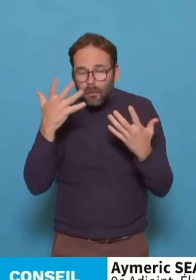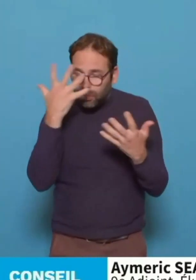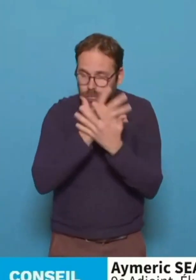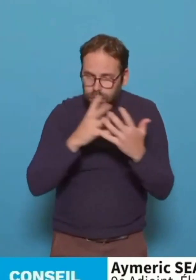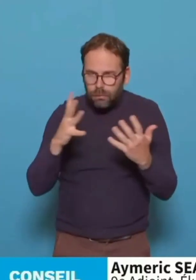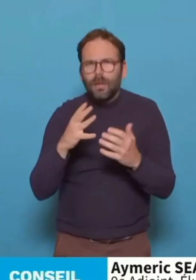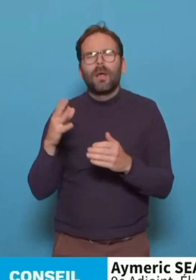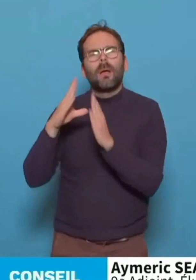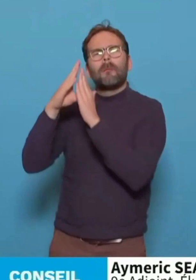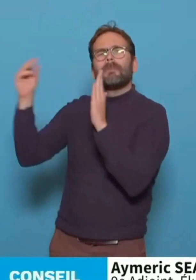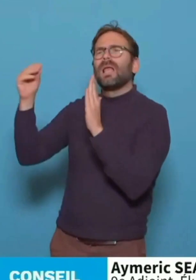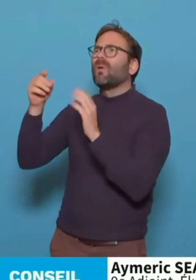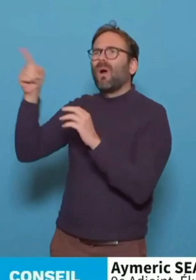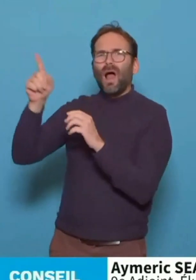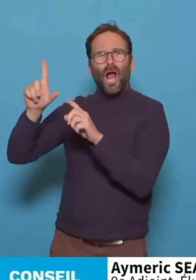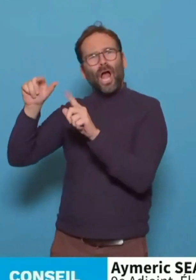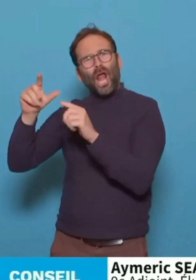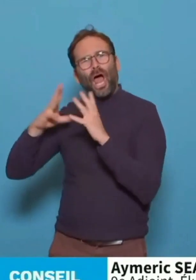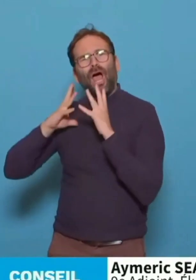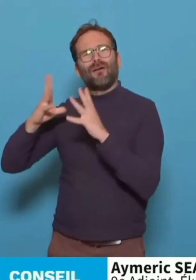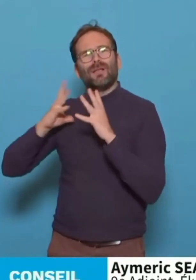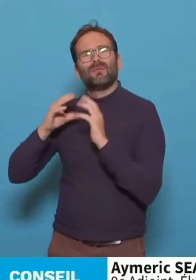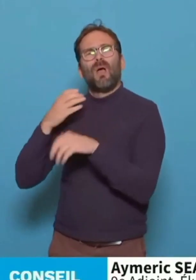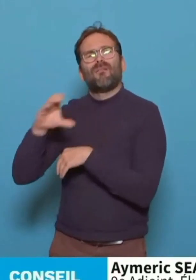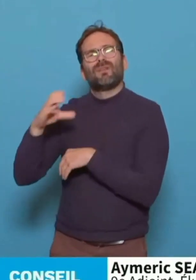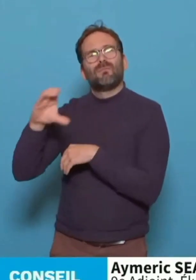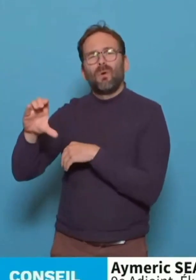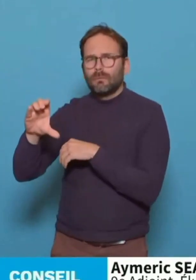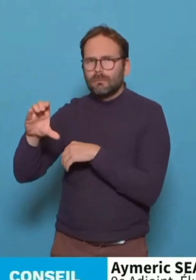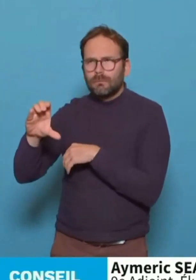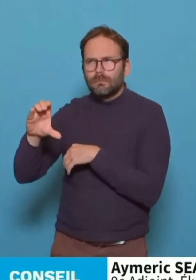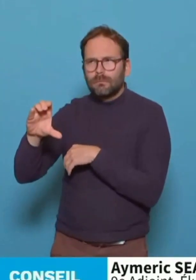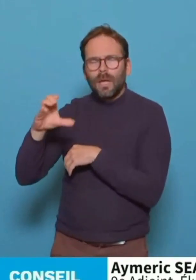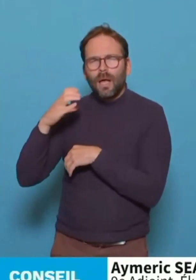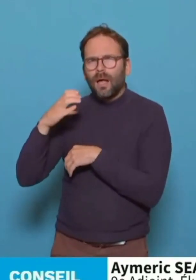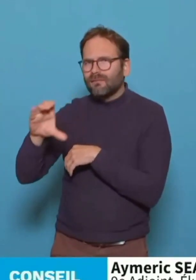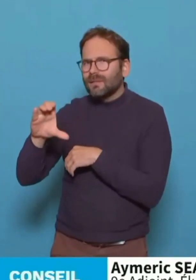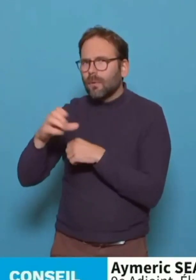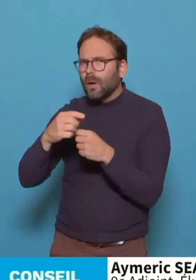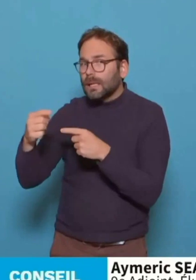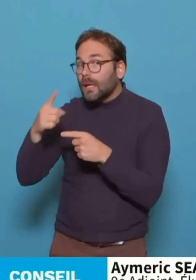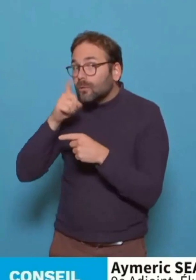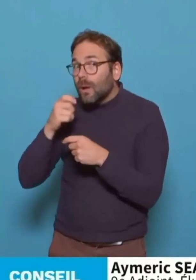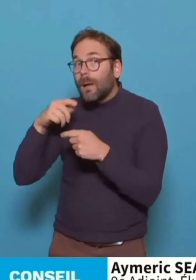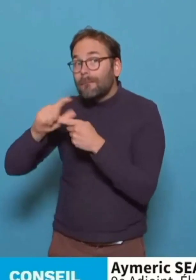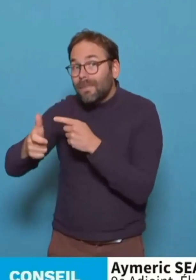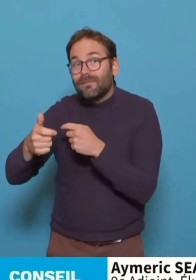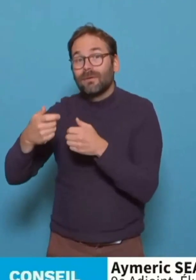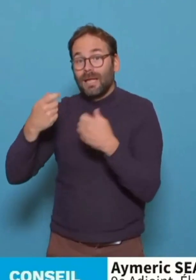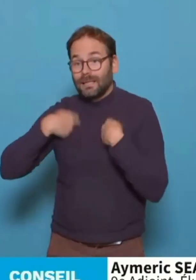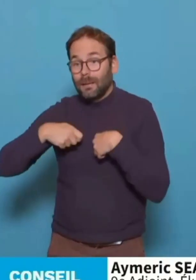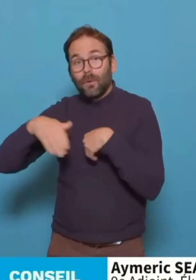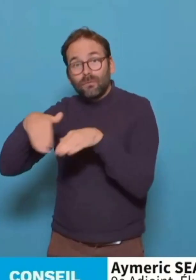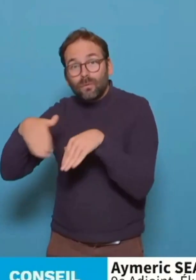la région Pays de la Loire, elle reste, elle est à l'investissement. L'investissement provoque, je crois que vous le savez,